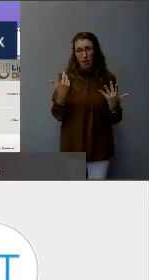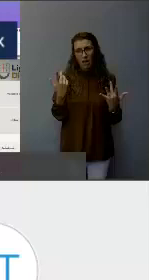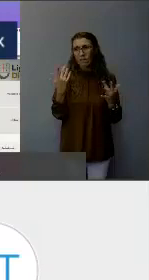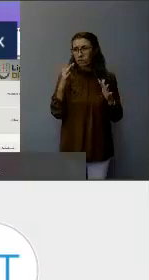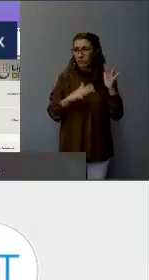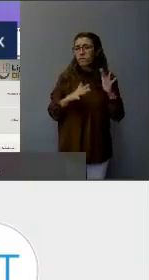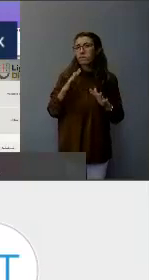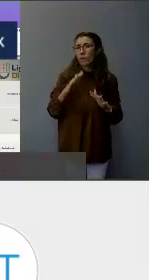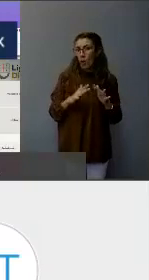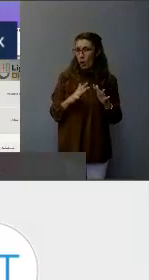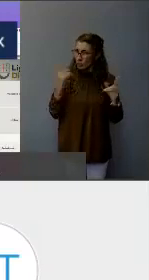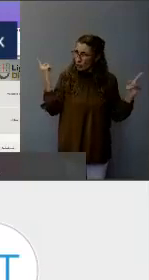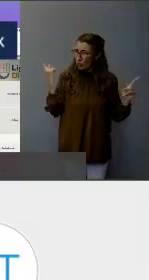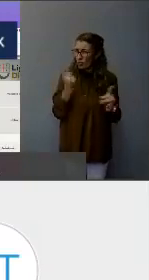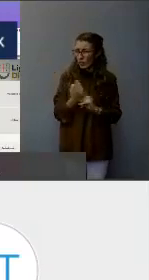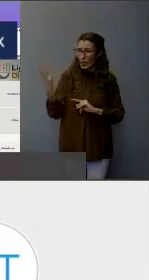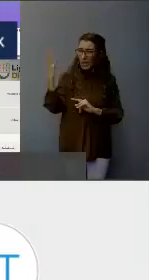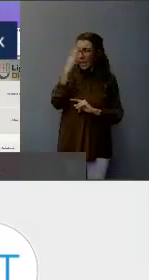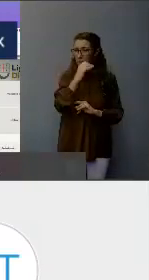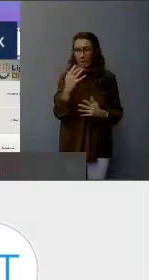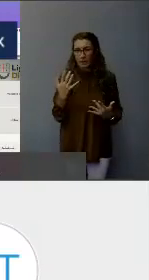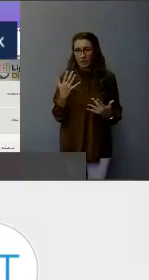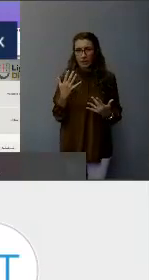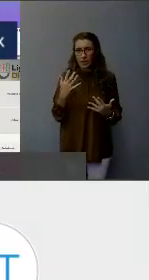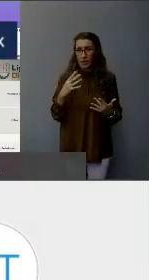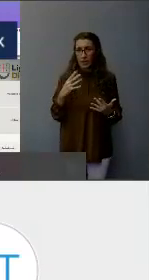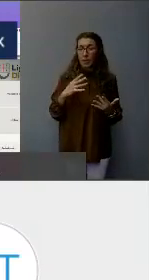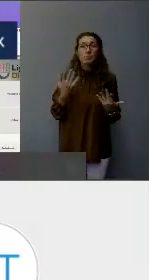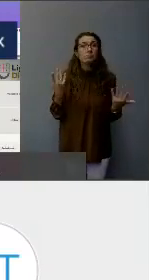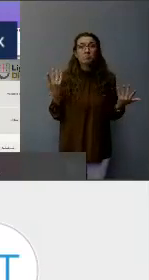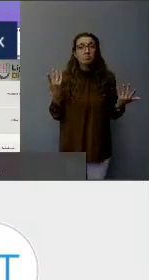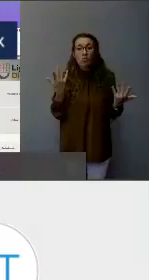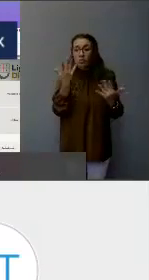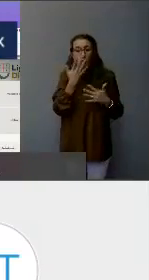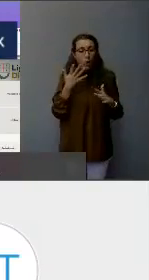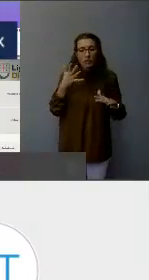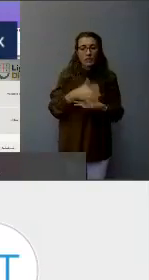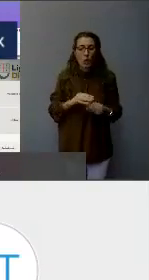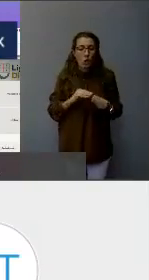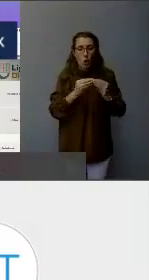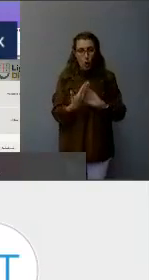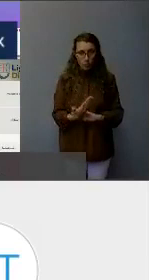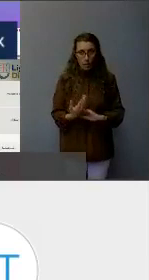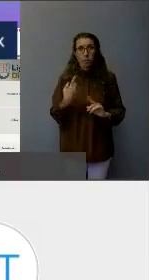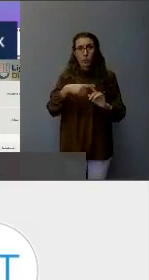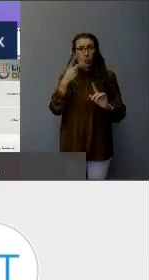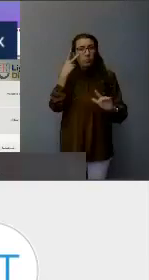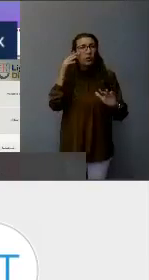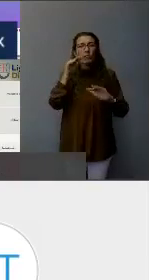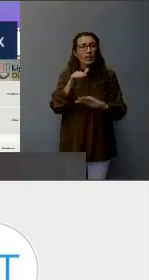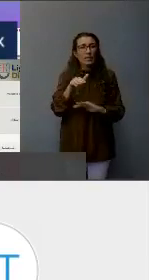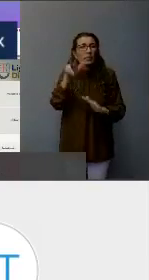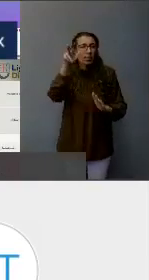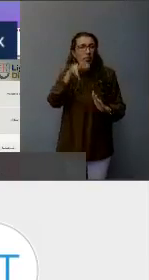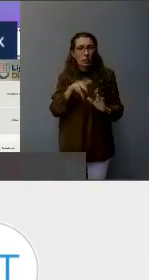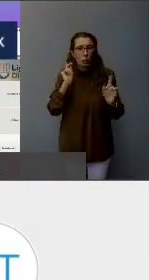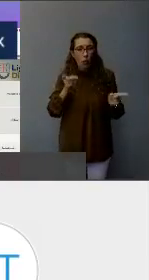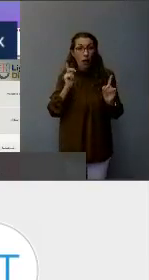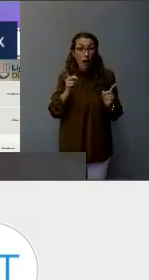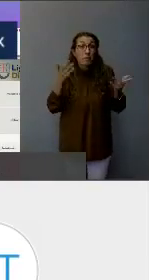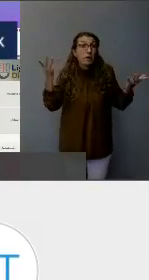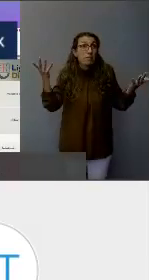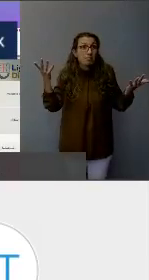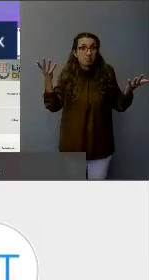capire quali provvedimenti sono stati adottati ma in me nessun